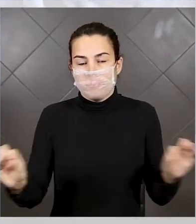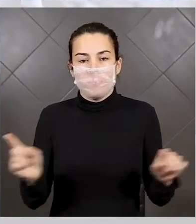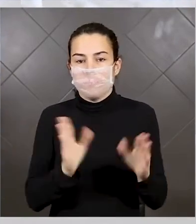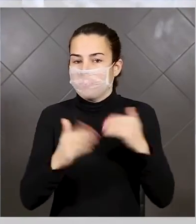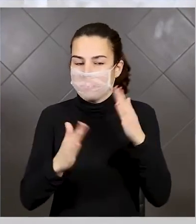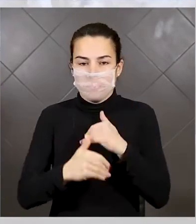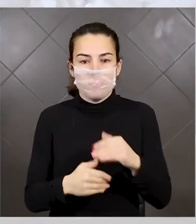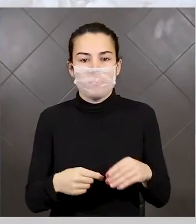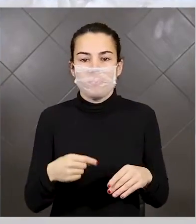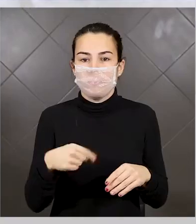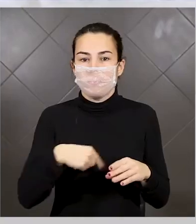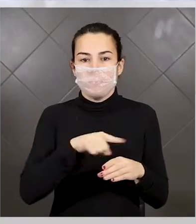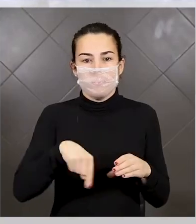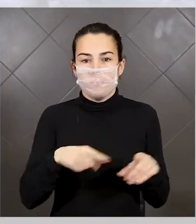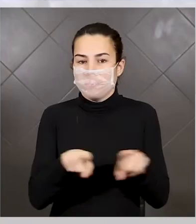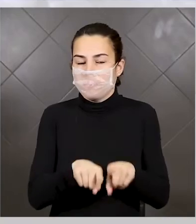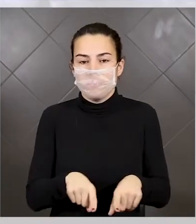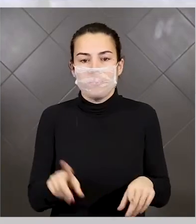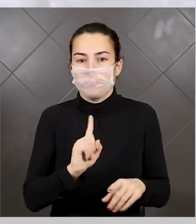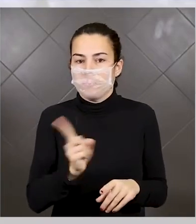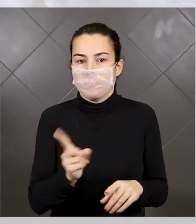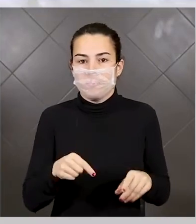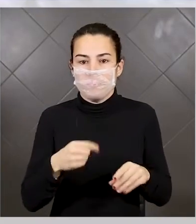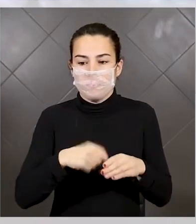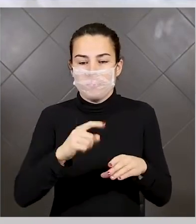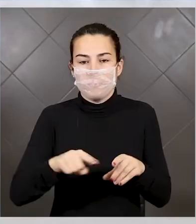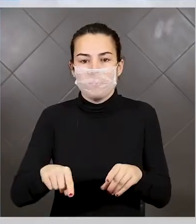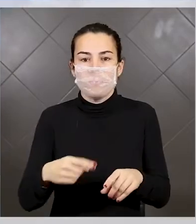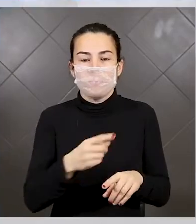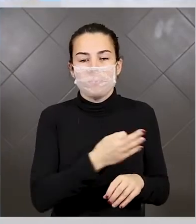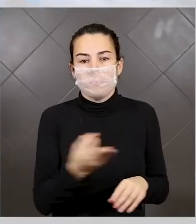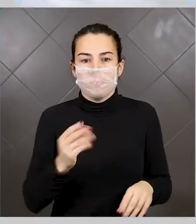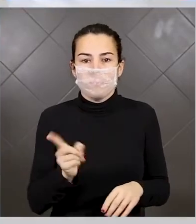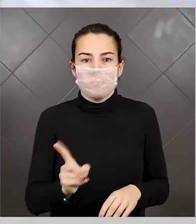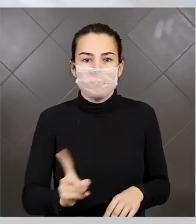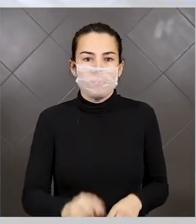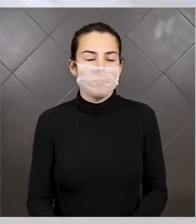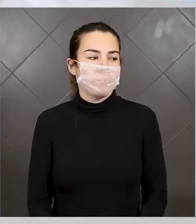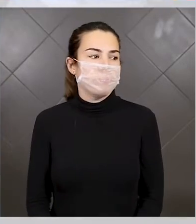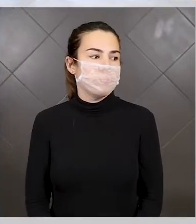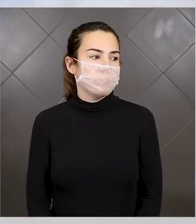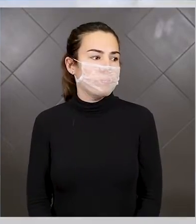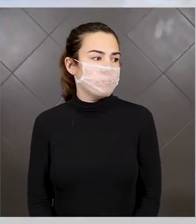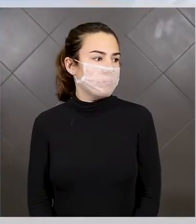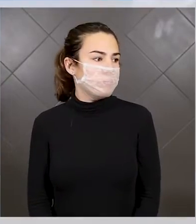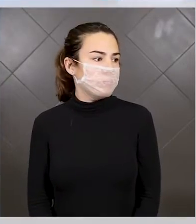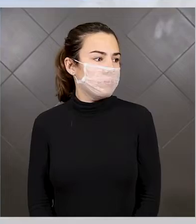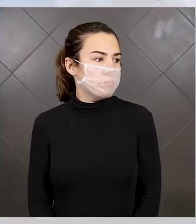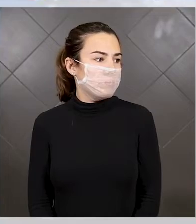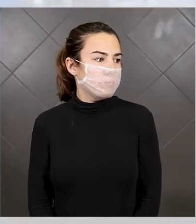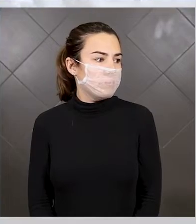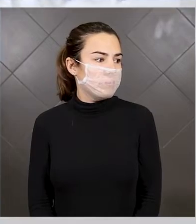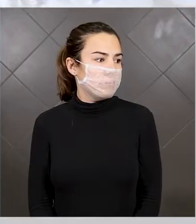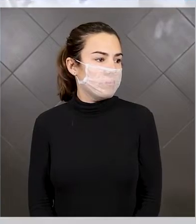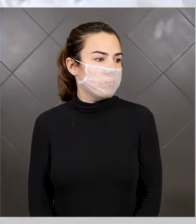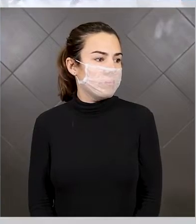No és que sigui imperfecció, però sí que la toleram amb aquest aspecte. I amb aquesta